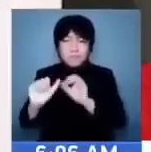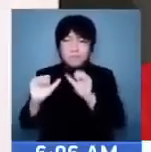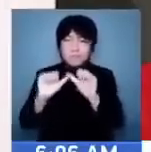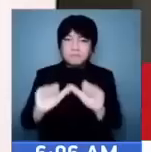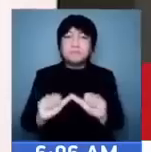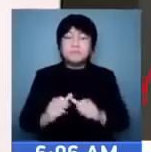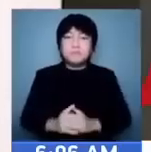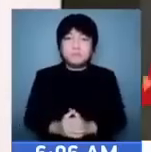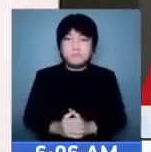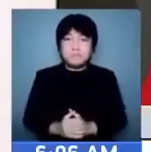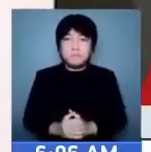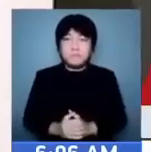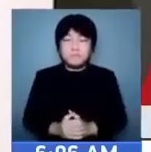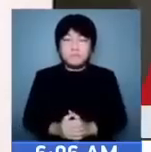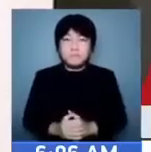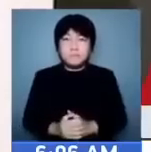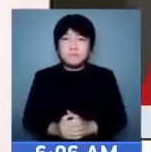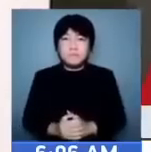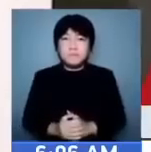Those segments is all